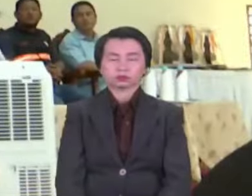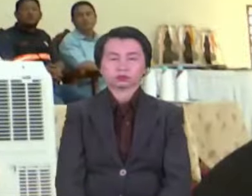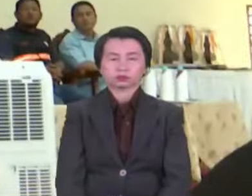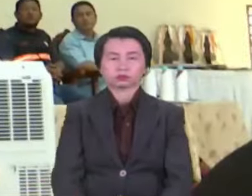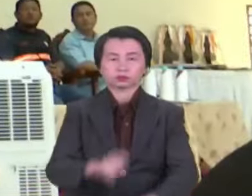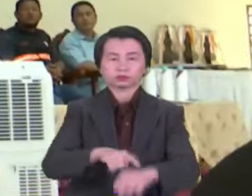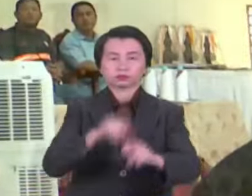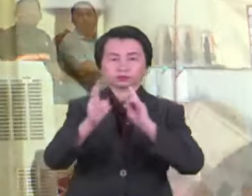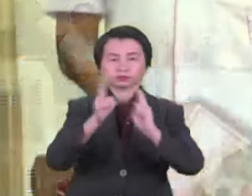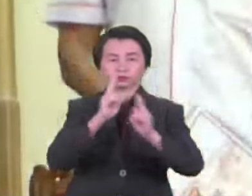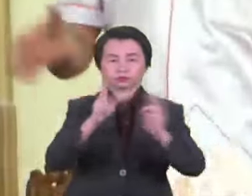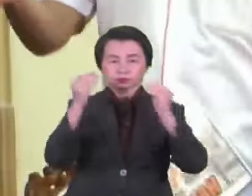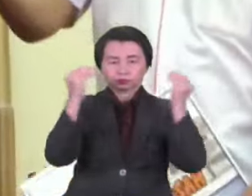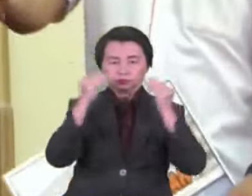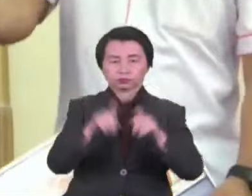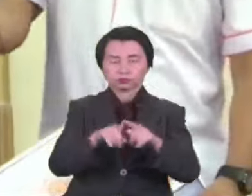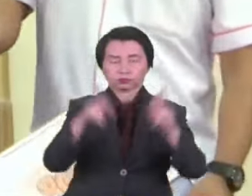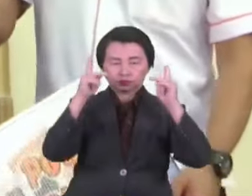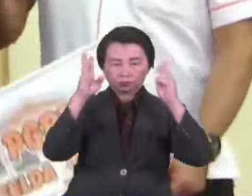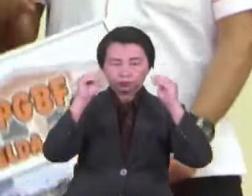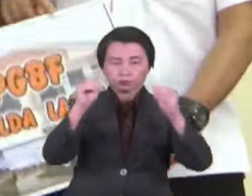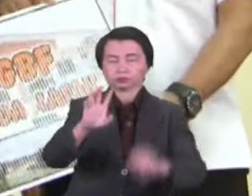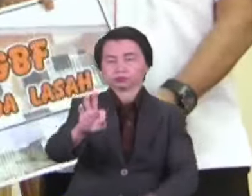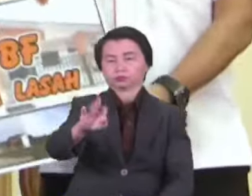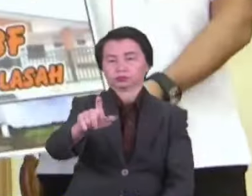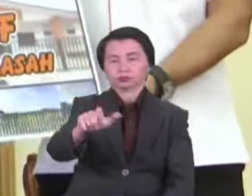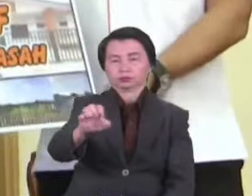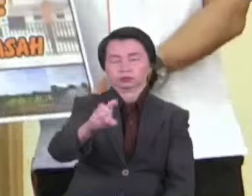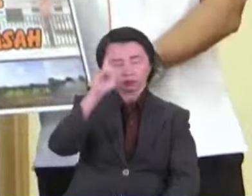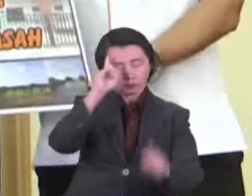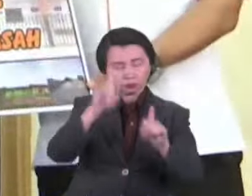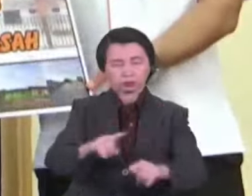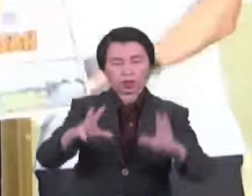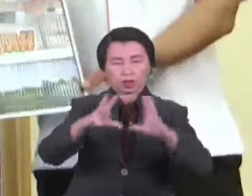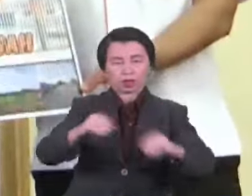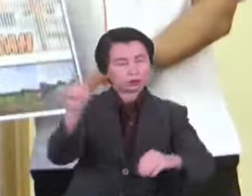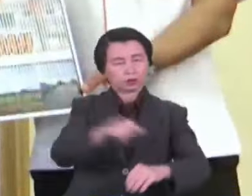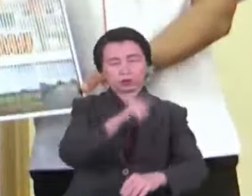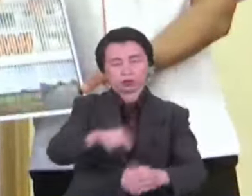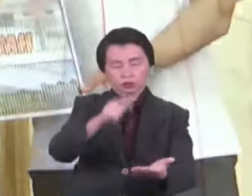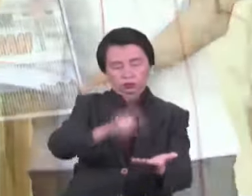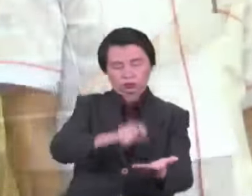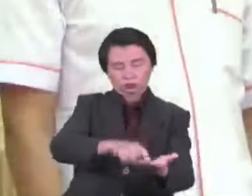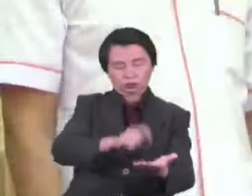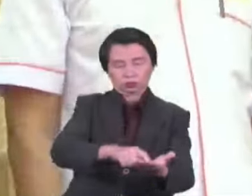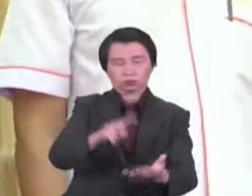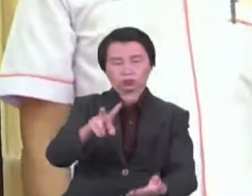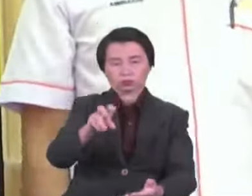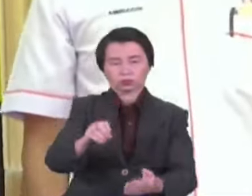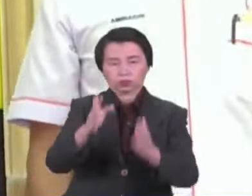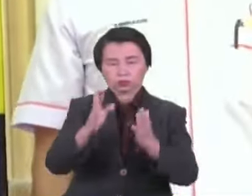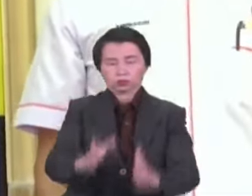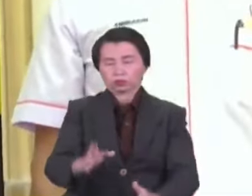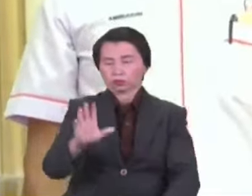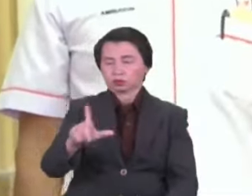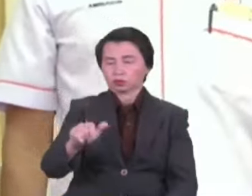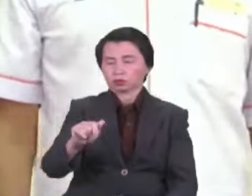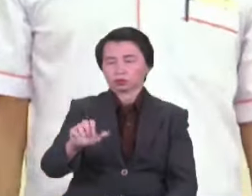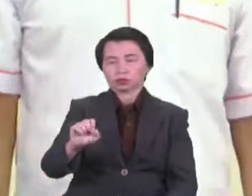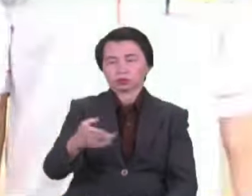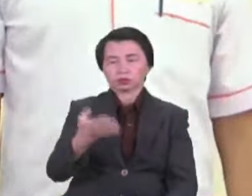Ketika berucap pada majlis sama, Perdana Menteri memaklumkan Felda bersetuju menghapuskan hutang 70 peneroka Felda Lasah yang sebelum ini